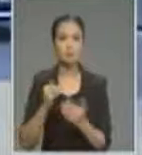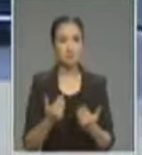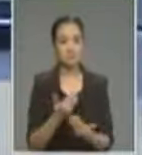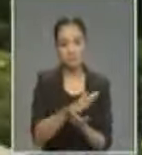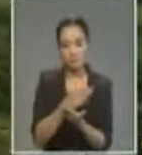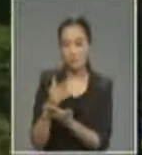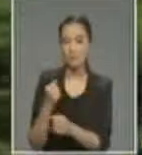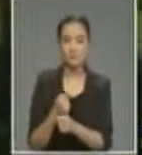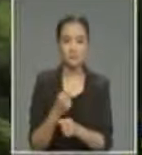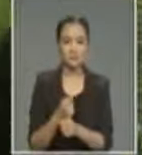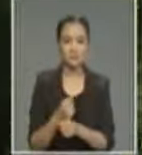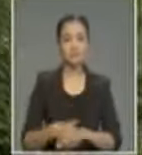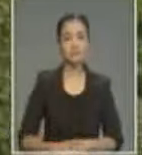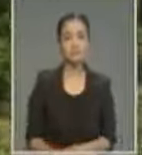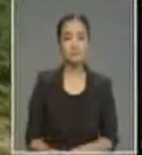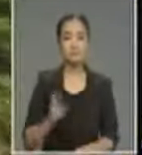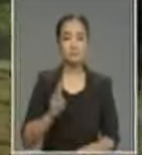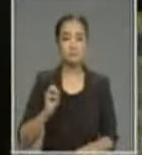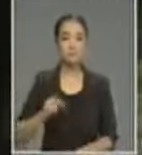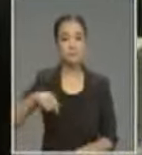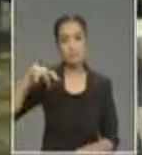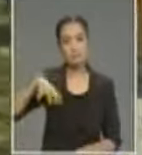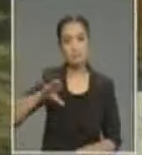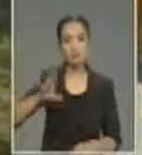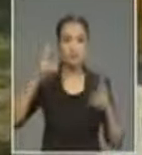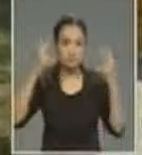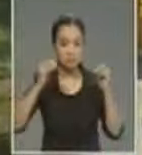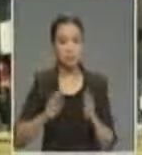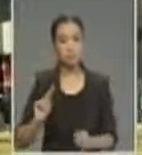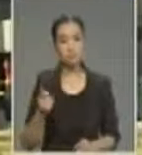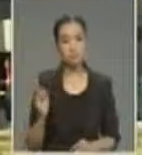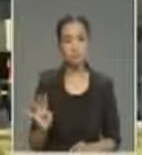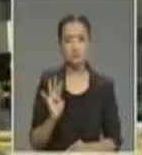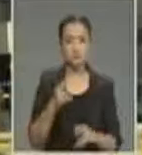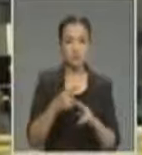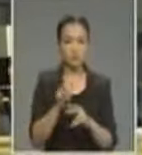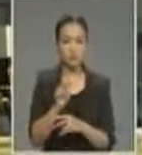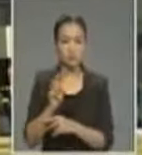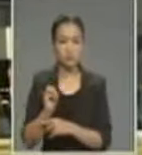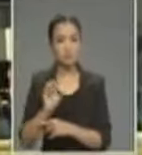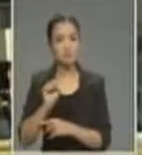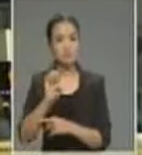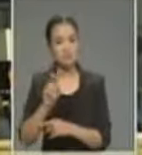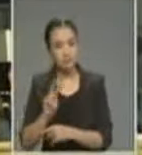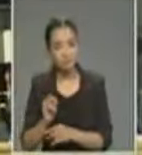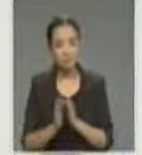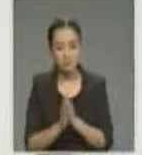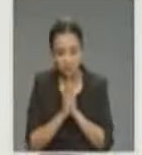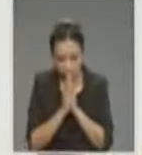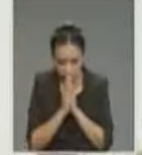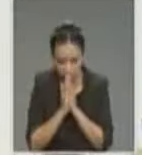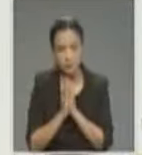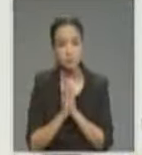ค่ะรัฐมนตรีประจำสำนักนายกรัฐมนตรีคนใหม่นะคะท่านอมสินชีวพฤกษ์ก็ถือโอกาสสักการะศาลพระภู